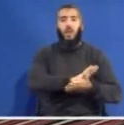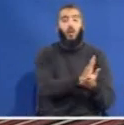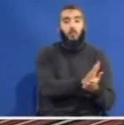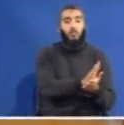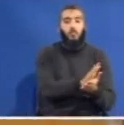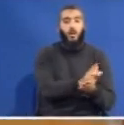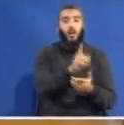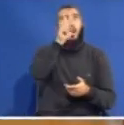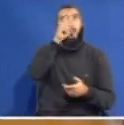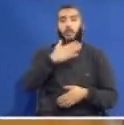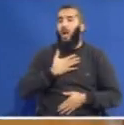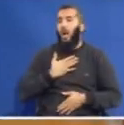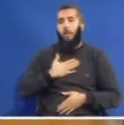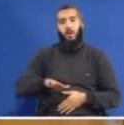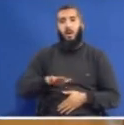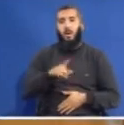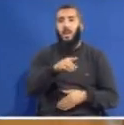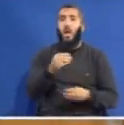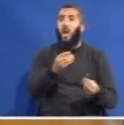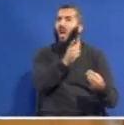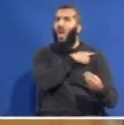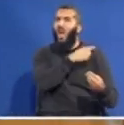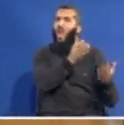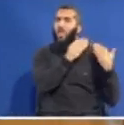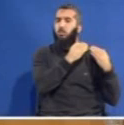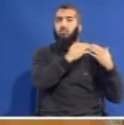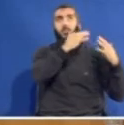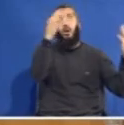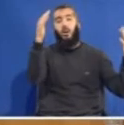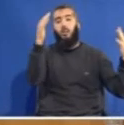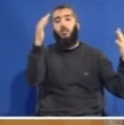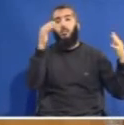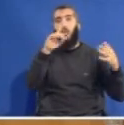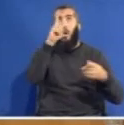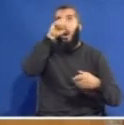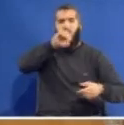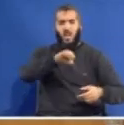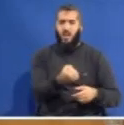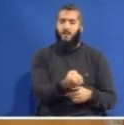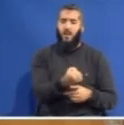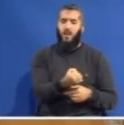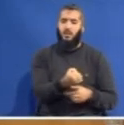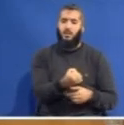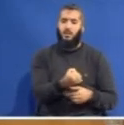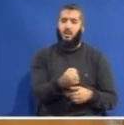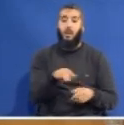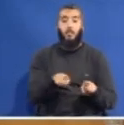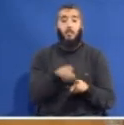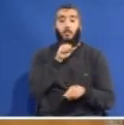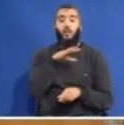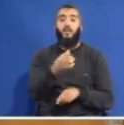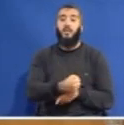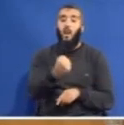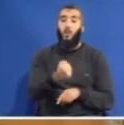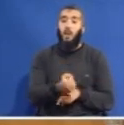راه عند الله تعالى ذنبه كبير وعقابه شديد. ويكفي أن النبي صلى الله عليه وسلم قال